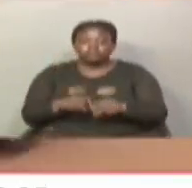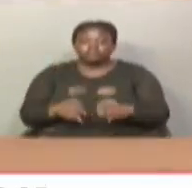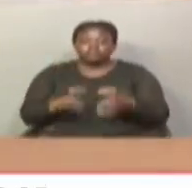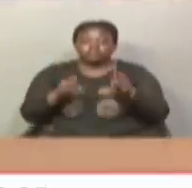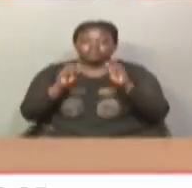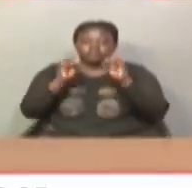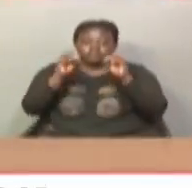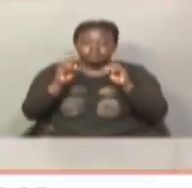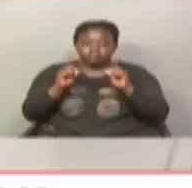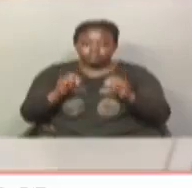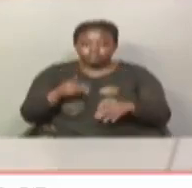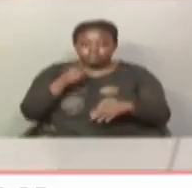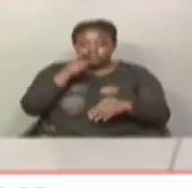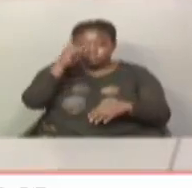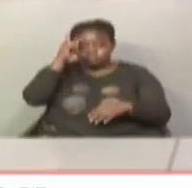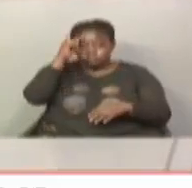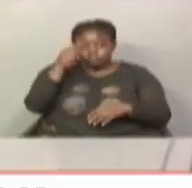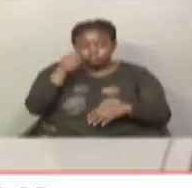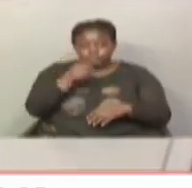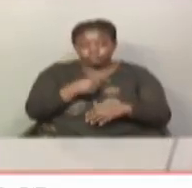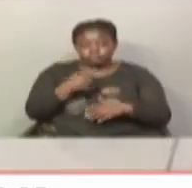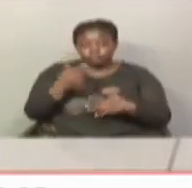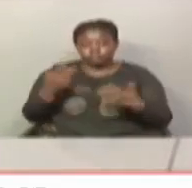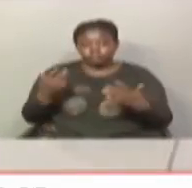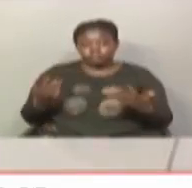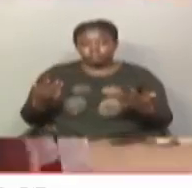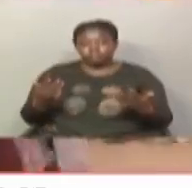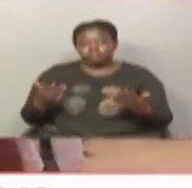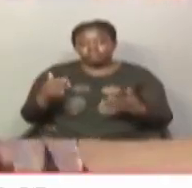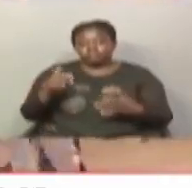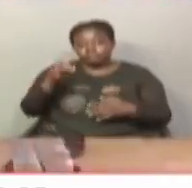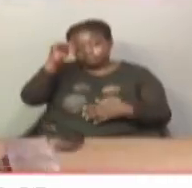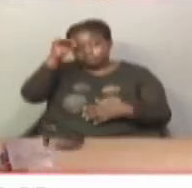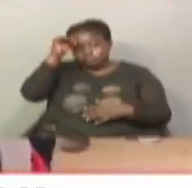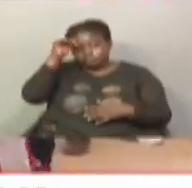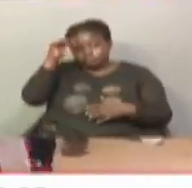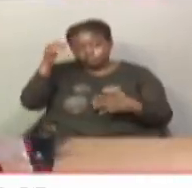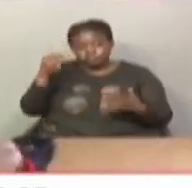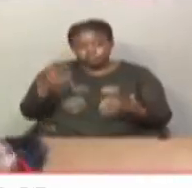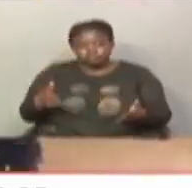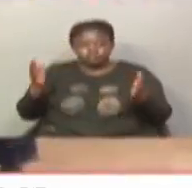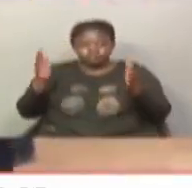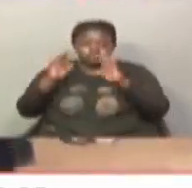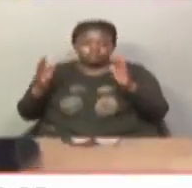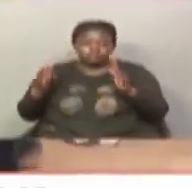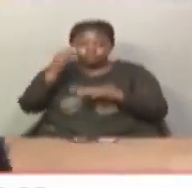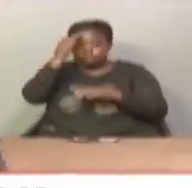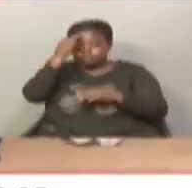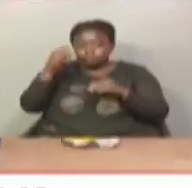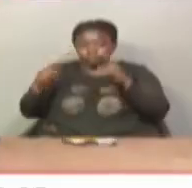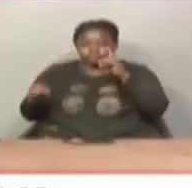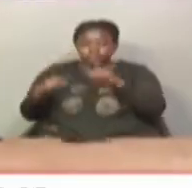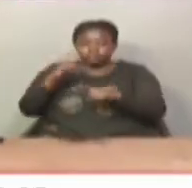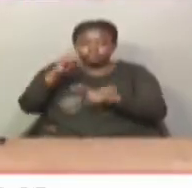nabizi kwa wempe Nikolas primary school isangi kwa wempe basaka mizu vala baize okuhite